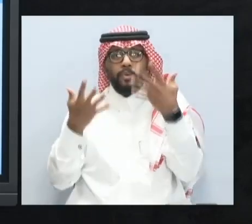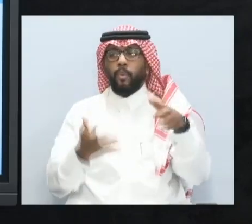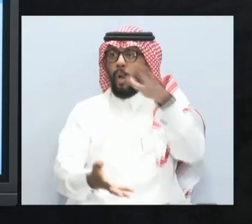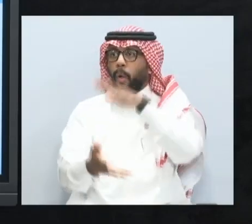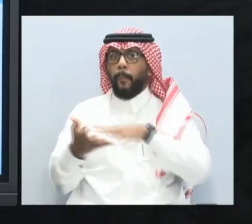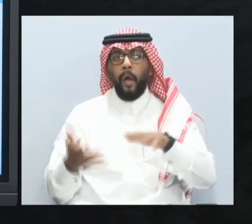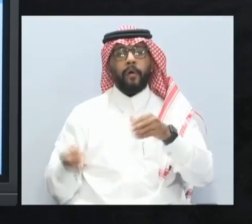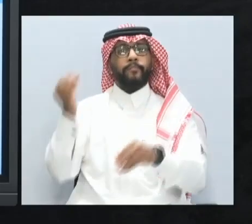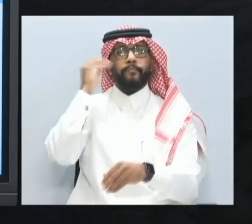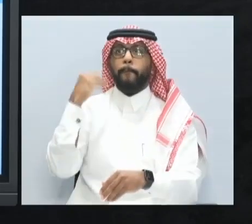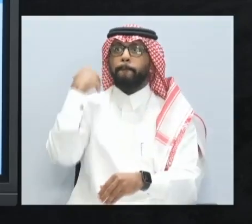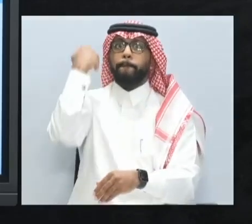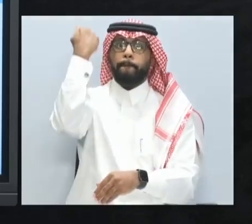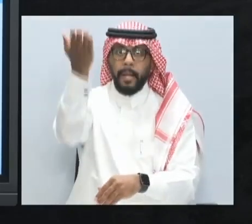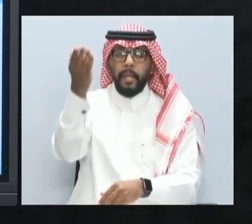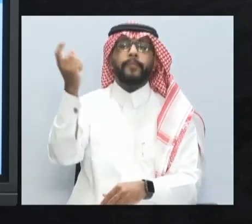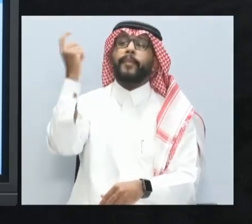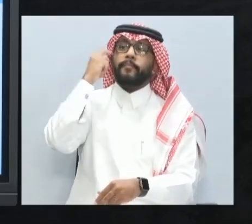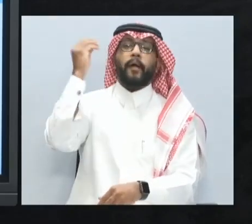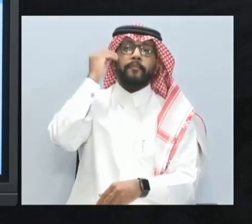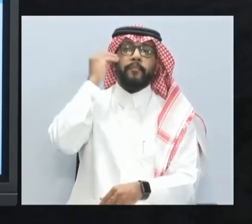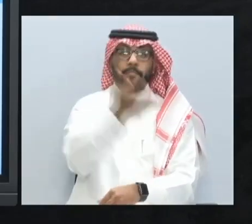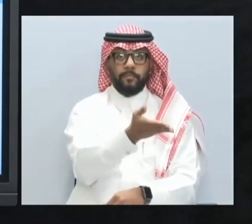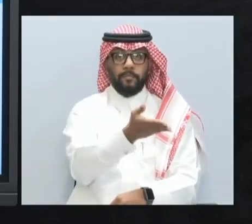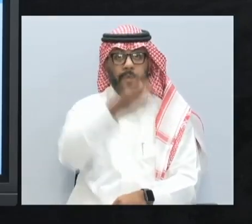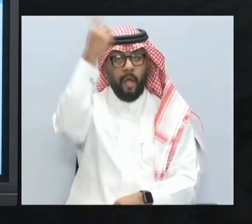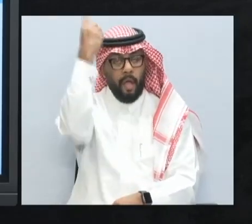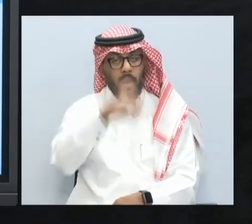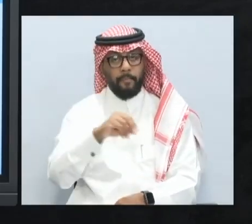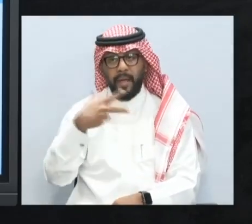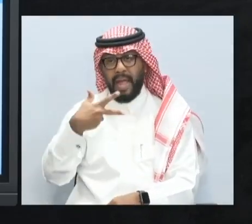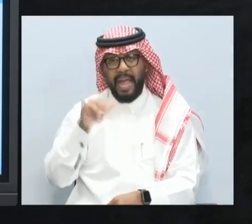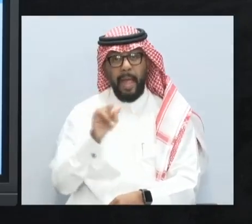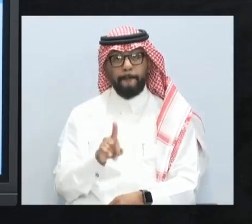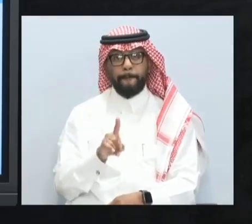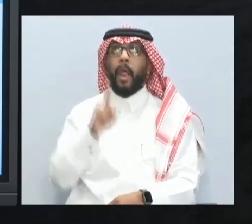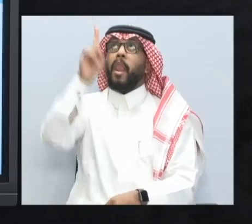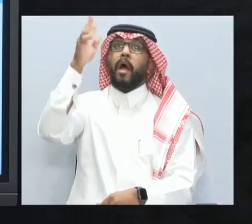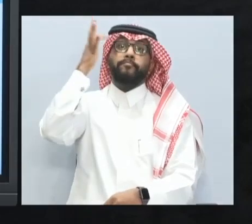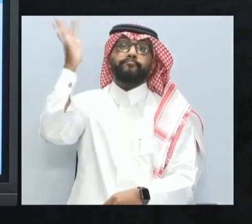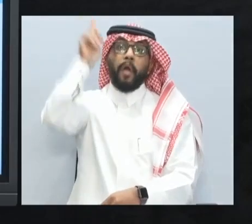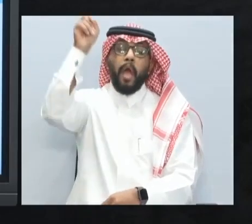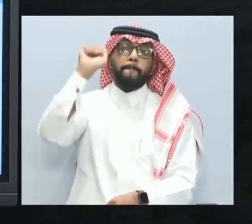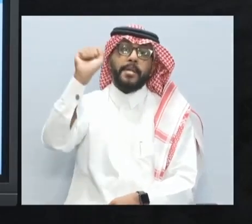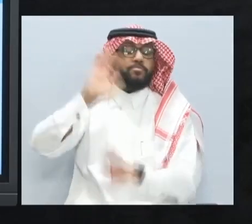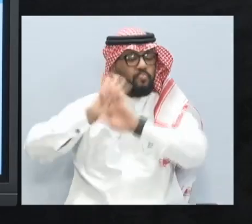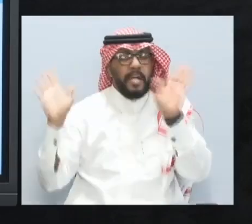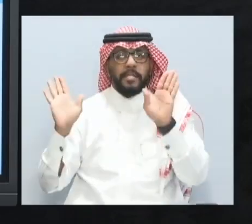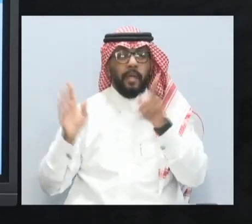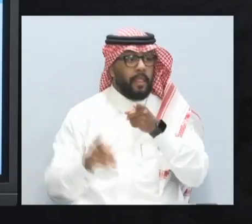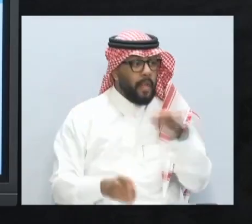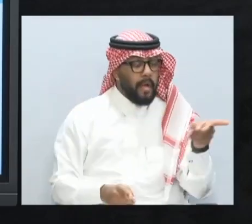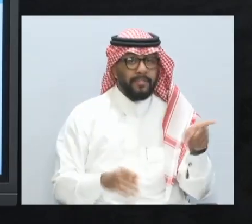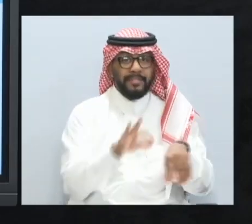عن شيء غيبي هذا الغيب هو ليس غيب حقيقه فان الله يعلمه سبحانه وتعالى انما